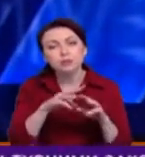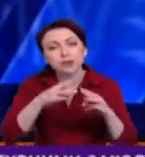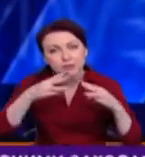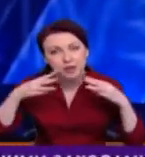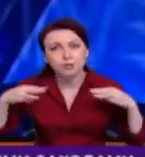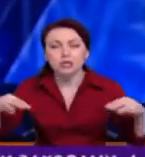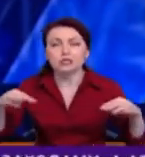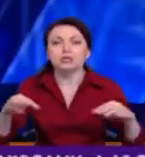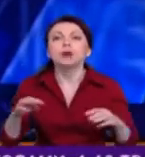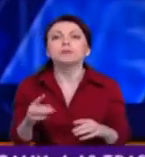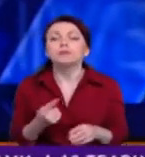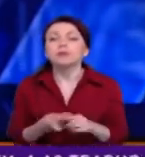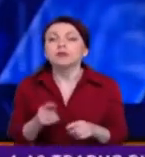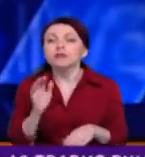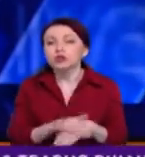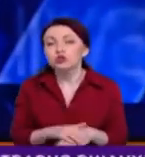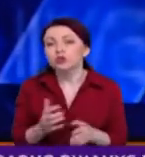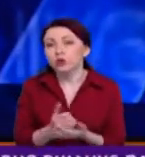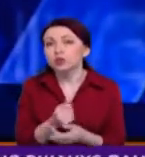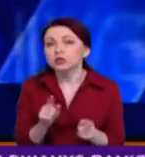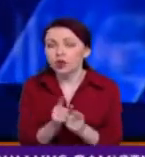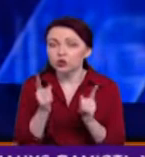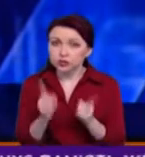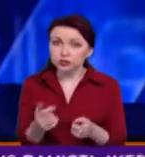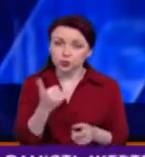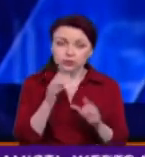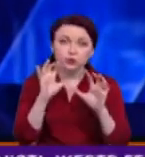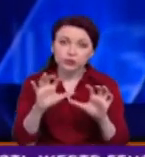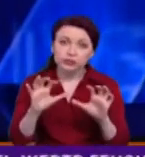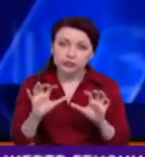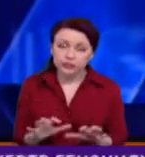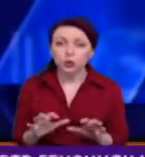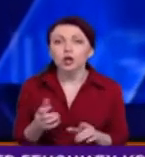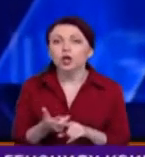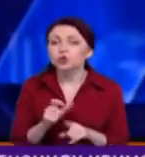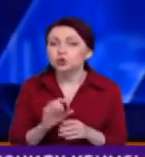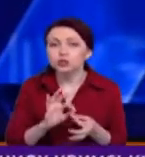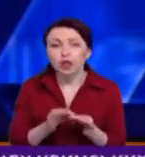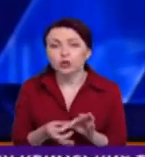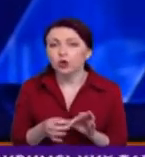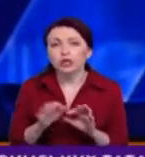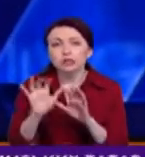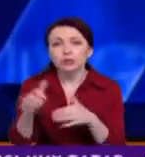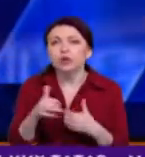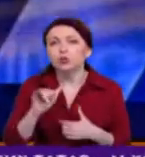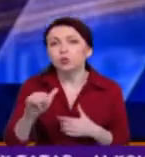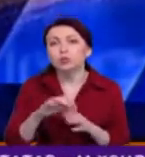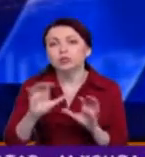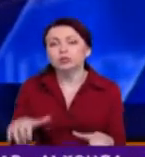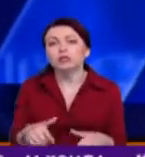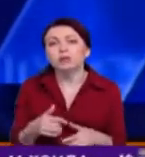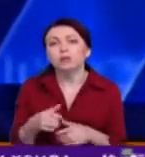І фактично виходить так, що дійсно в нас конституційно дуже складно забрати президента повноваження, наприклад,